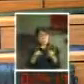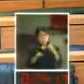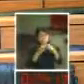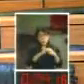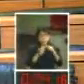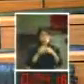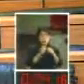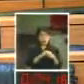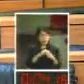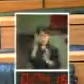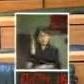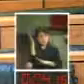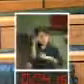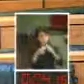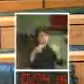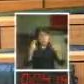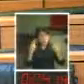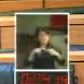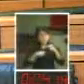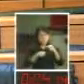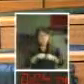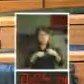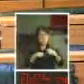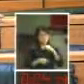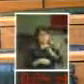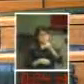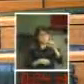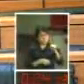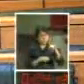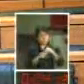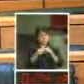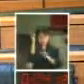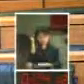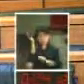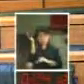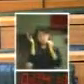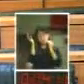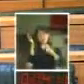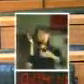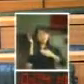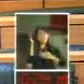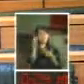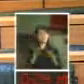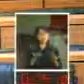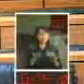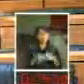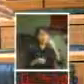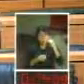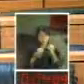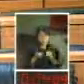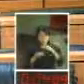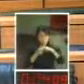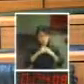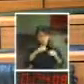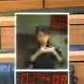มเป็นสมาชิกสภาผู้แทนราษฎรในพื้นที่เนี่ยครับบอกว่าณวันนี้สถานการณ์มันเกิด